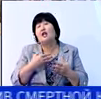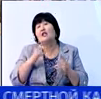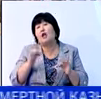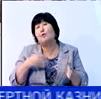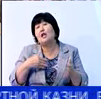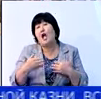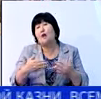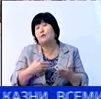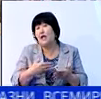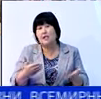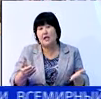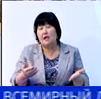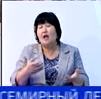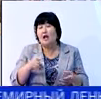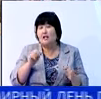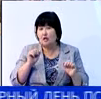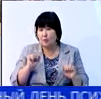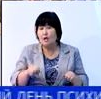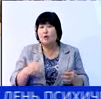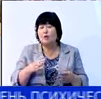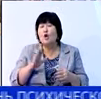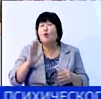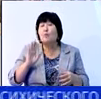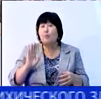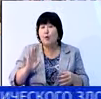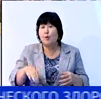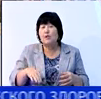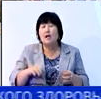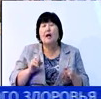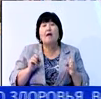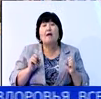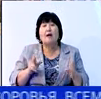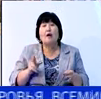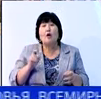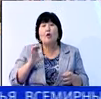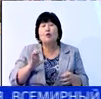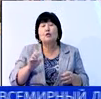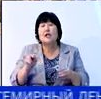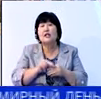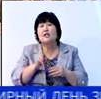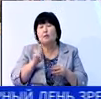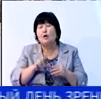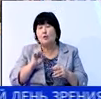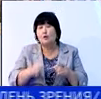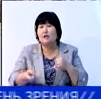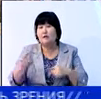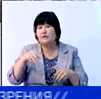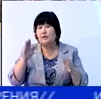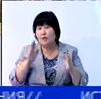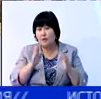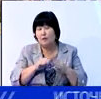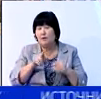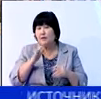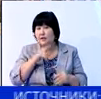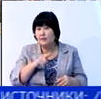общаться, их, да, они могли уже после, как курс лечения проходит, они могли возвращаться домой. В это